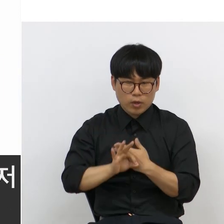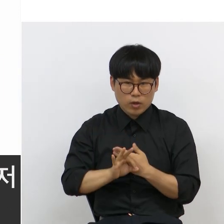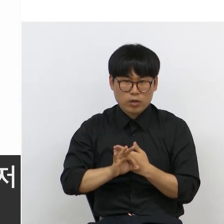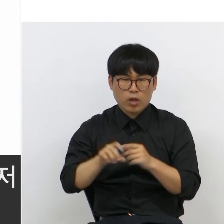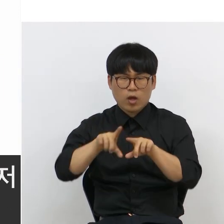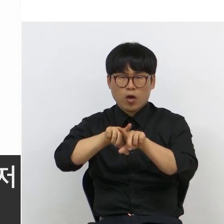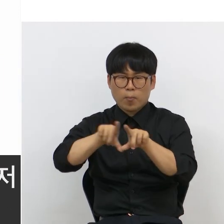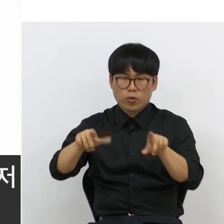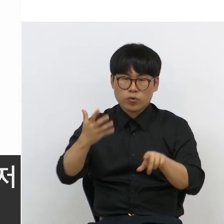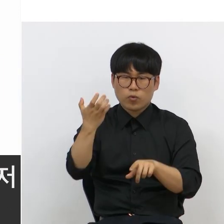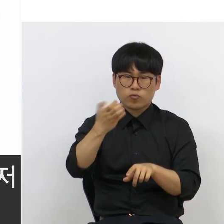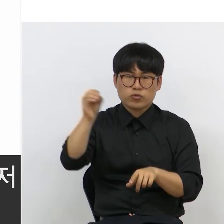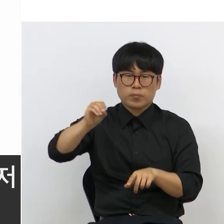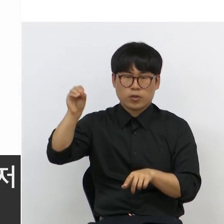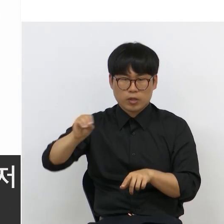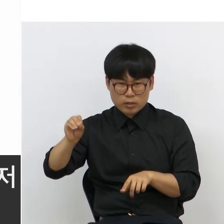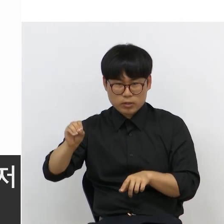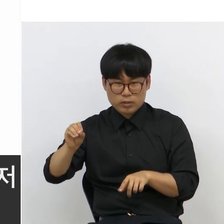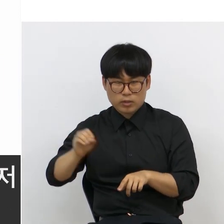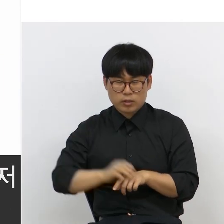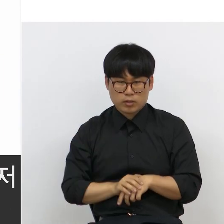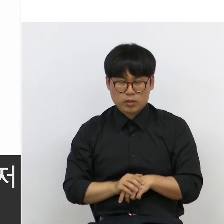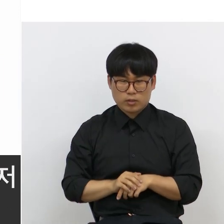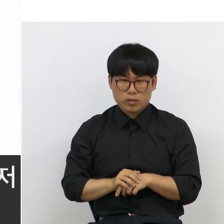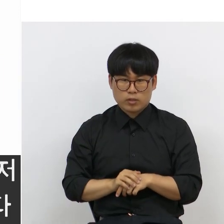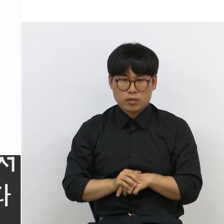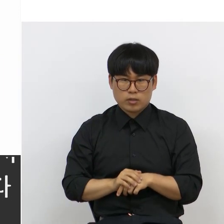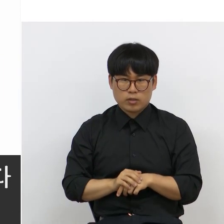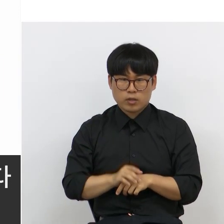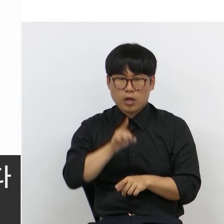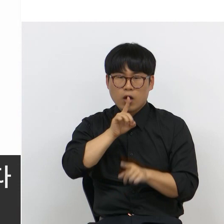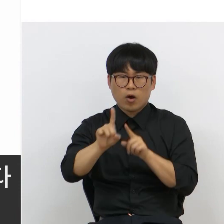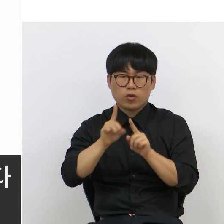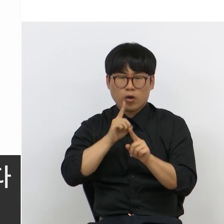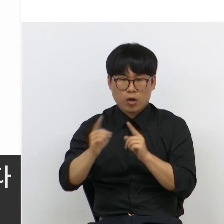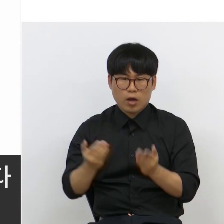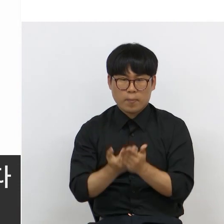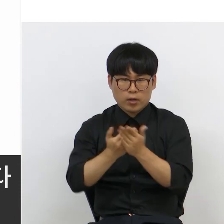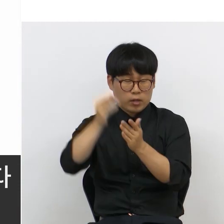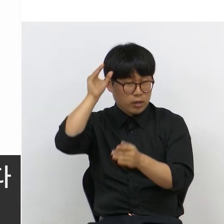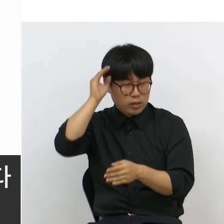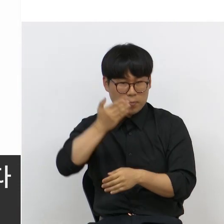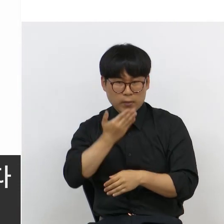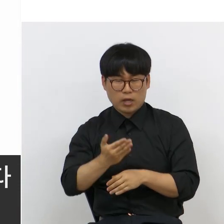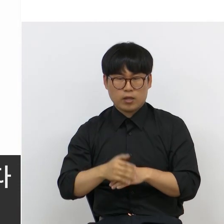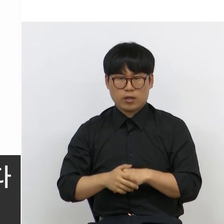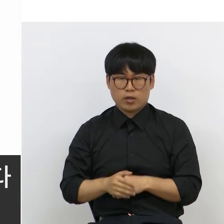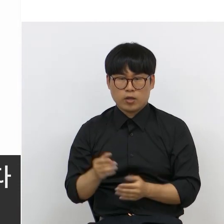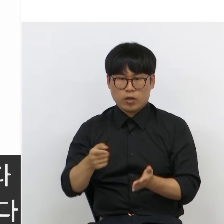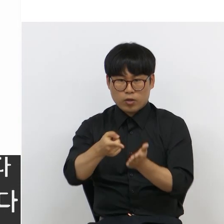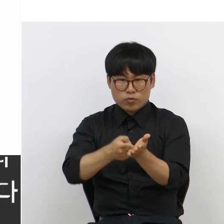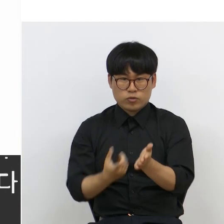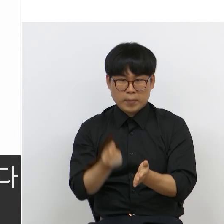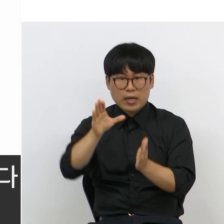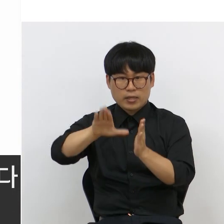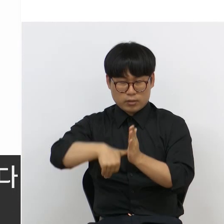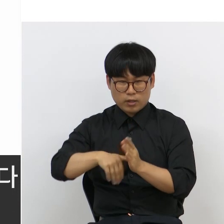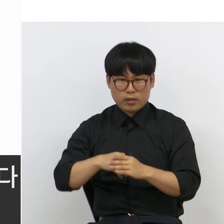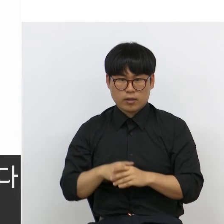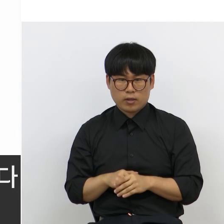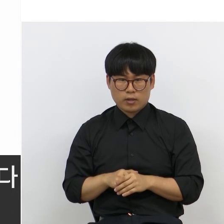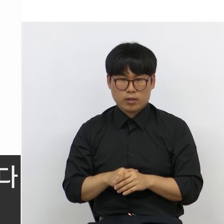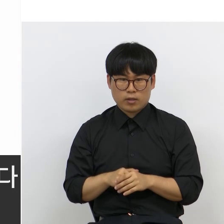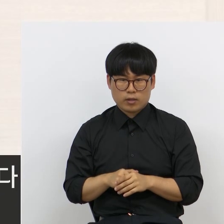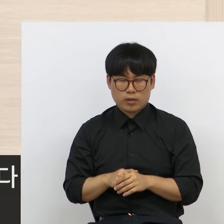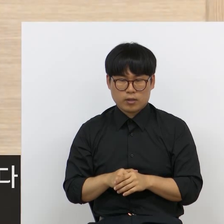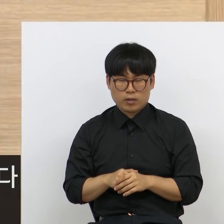아이의 90% 수준, 다시 말해서 일반 학교를 갈 수 있는 수준, 수술만 빨리 한다면 90% 정도로 가는 것이 일반적으로 저도